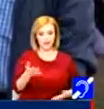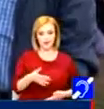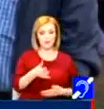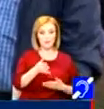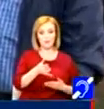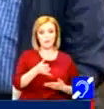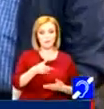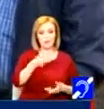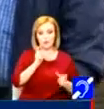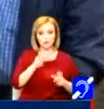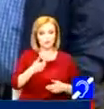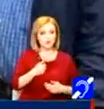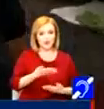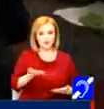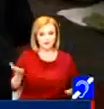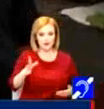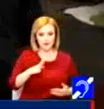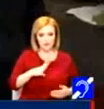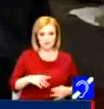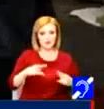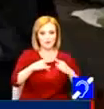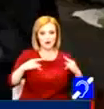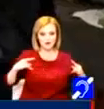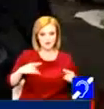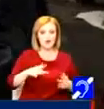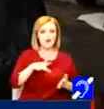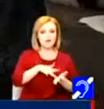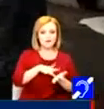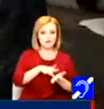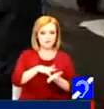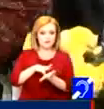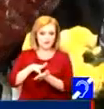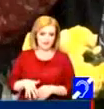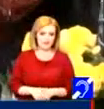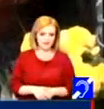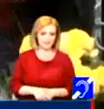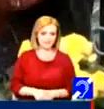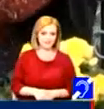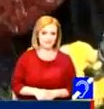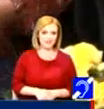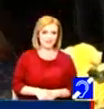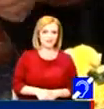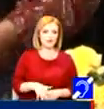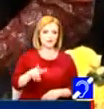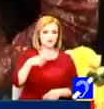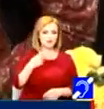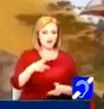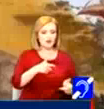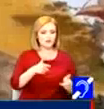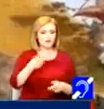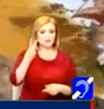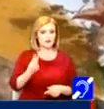așa i-au pomenit romii din Soroca pe Răposați. Gospodinele spun că au cheltuit mii de lei și nu au ieșit câte două zile din bucătărie.